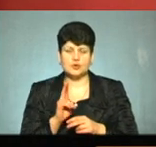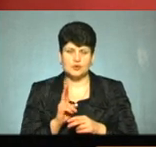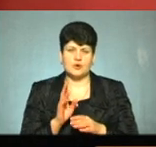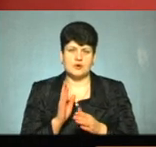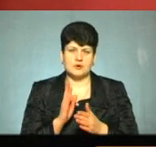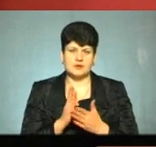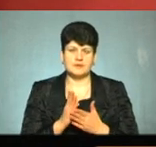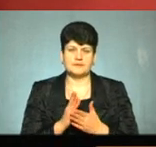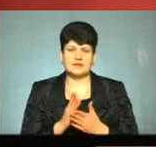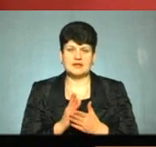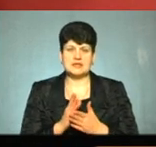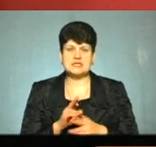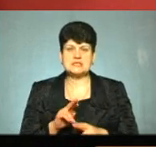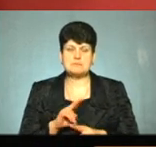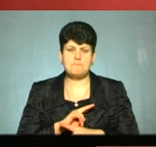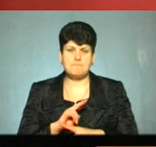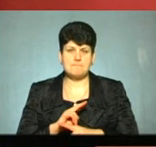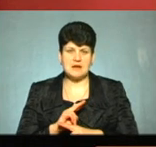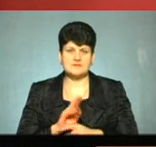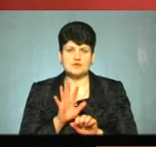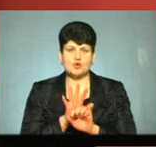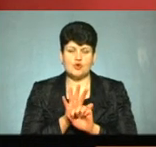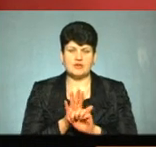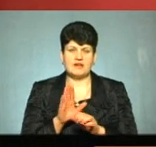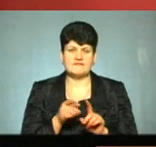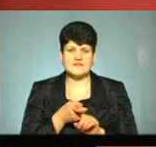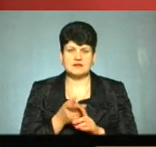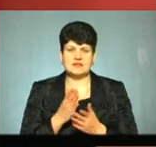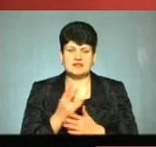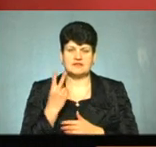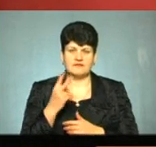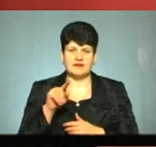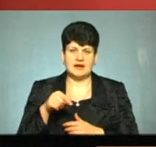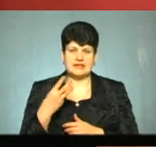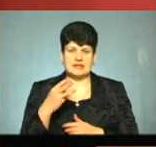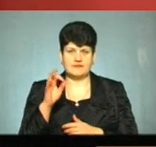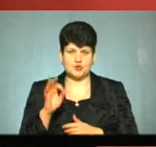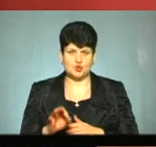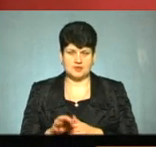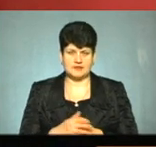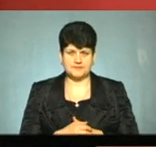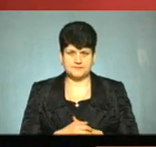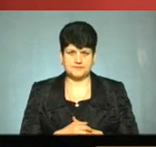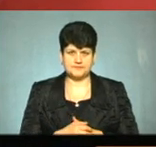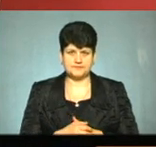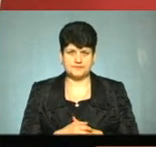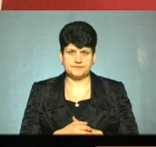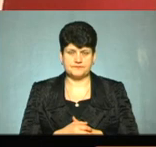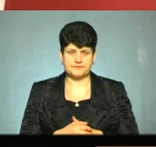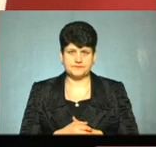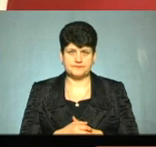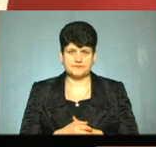супутніми захворюваннями. І смертність від коронавірусу склала 2,3%.